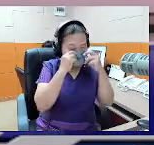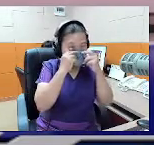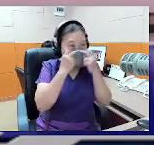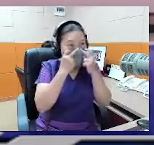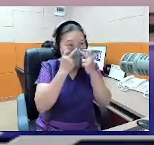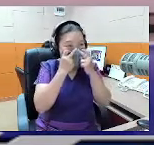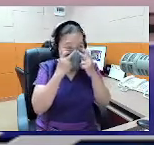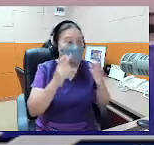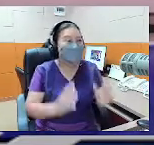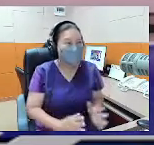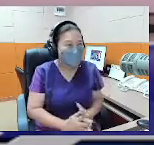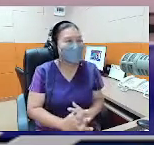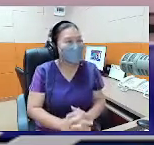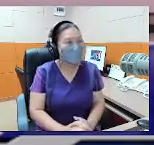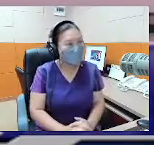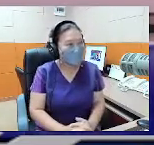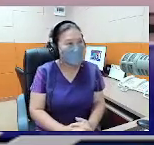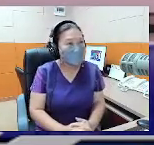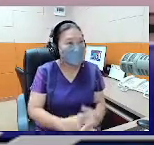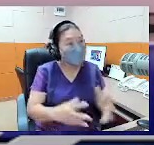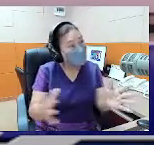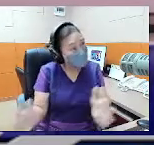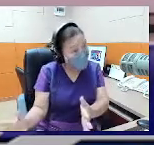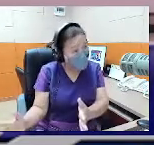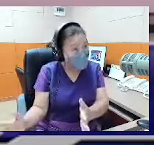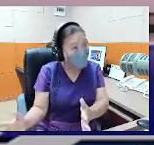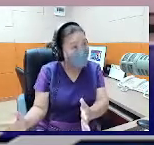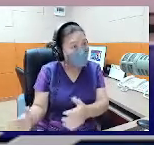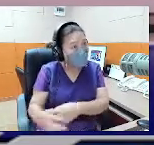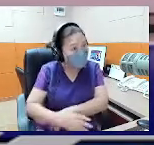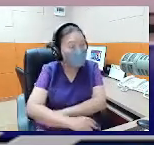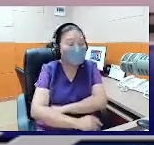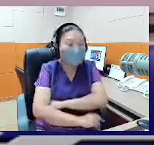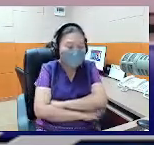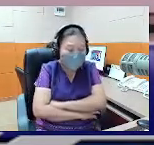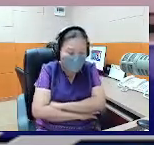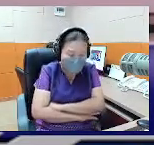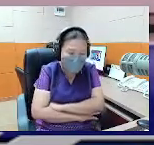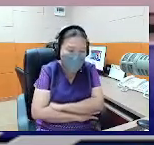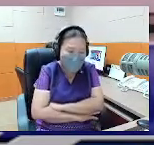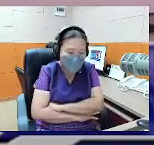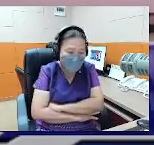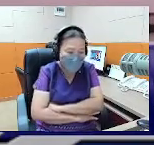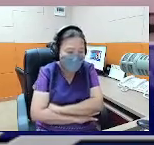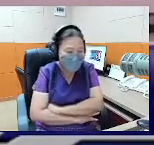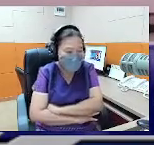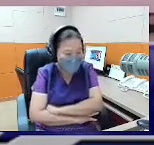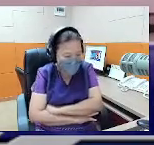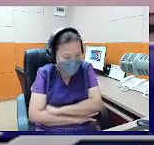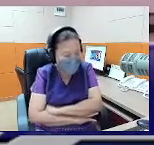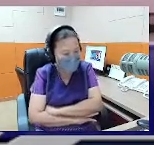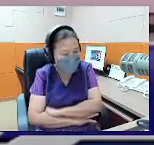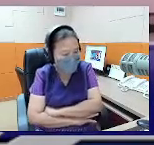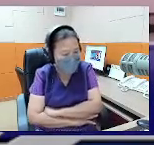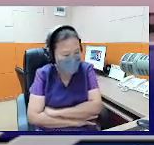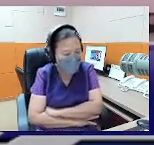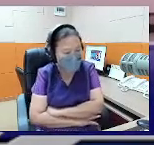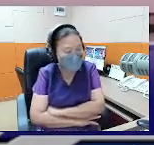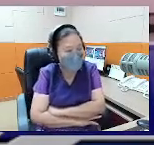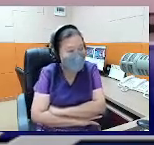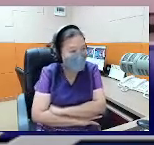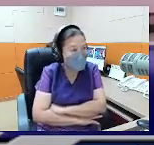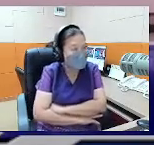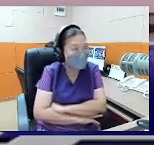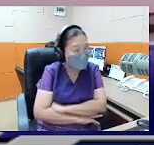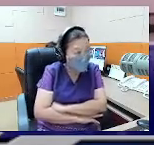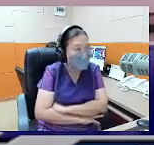ผู้ป่วยก็ต้องแยกด้วยเหมือนกันน้องๆที่จบหลักสูตรใช่ค่ะถูกต้องค่ะ โรงร้านอาหารโรงแรมโรง